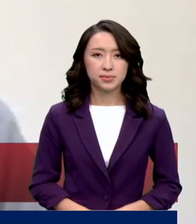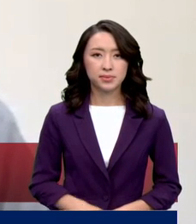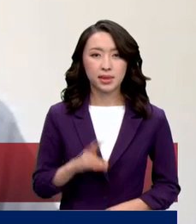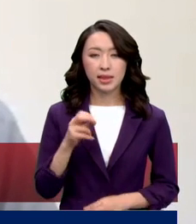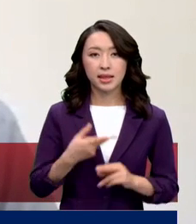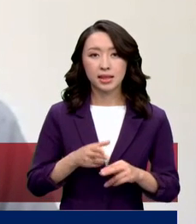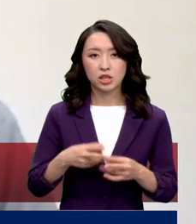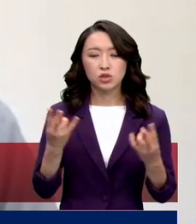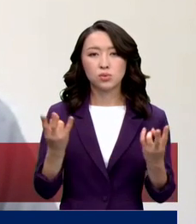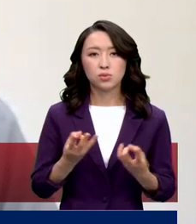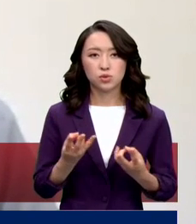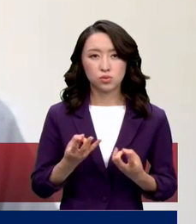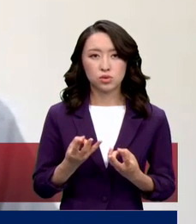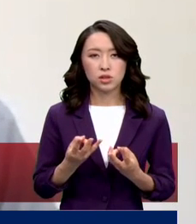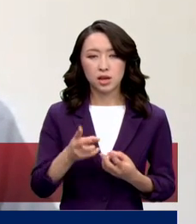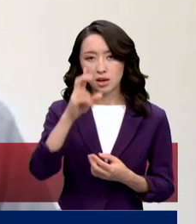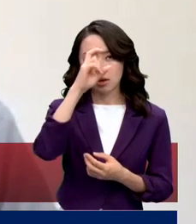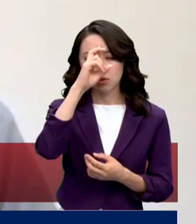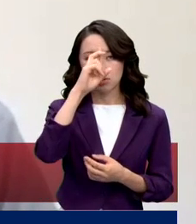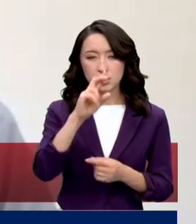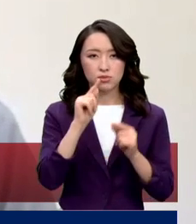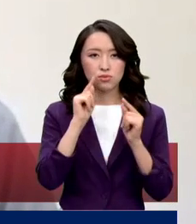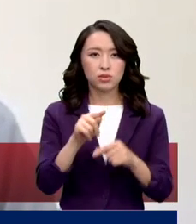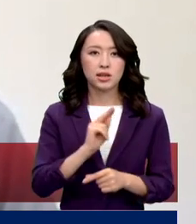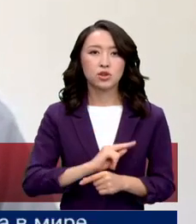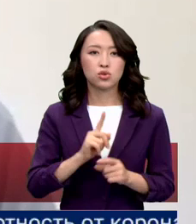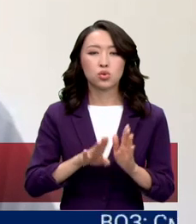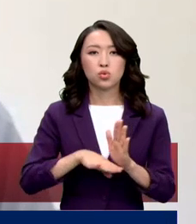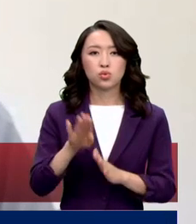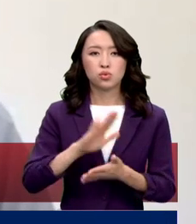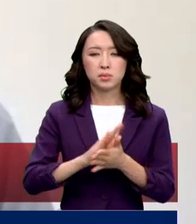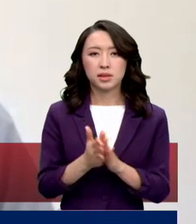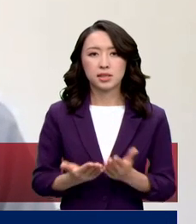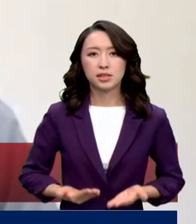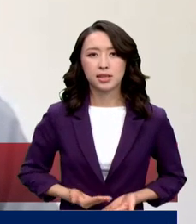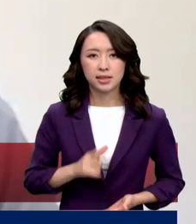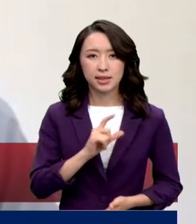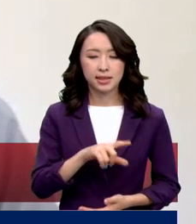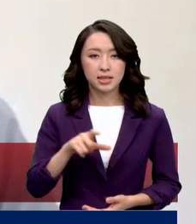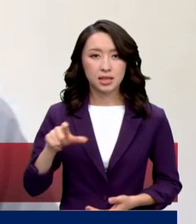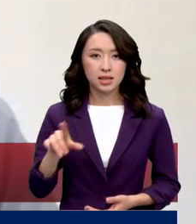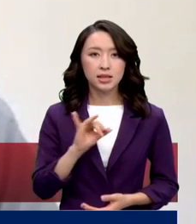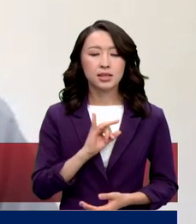этим необходимо, я думаю, государству работать, чтобы улучшить благосостояние населения